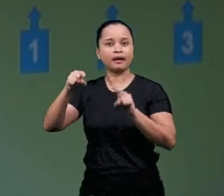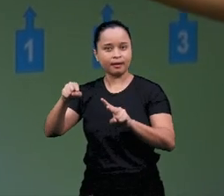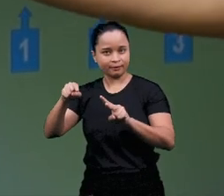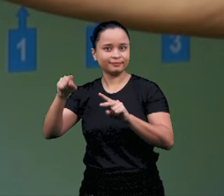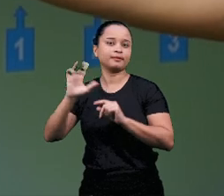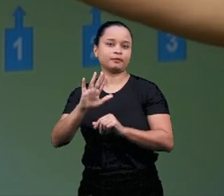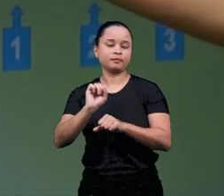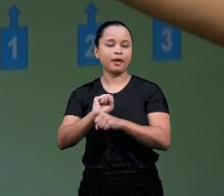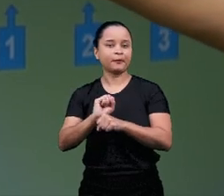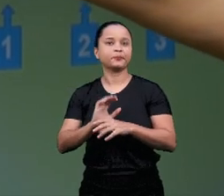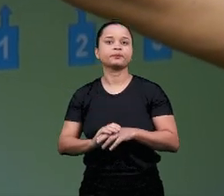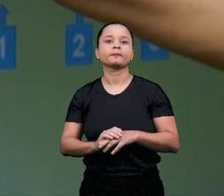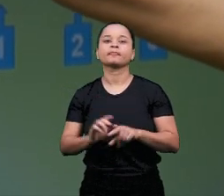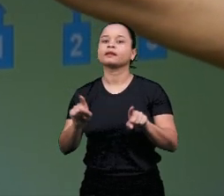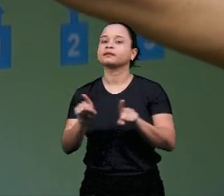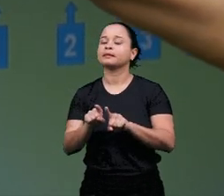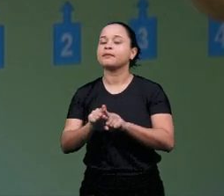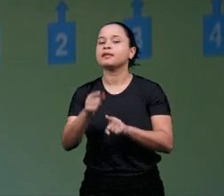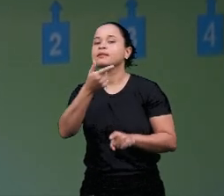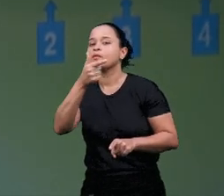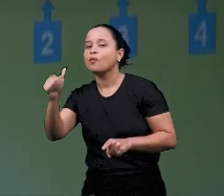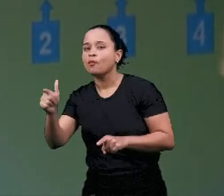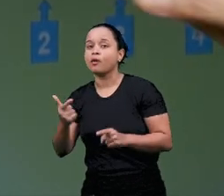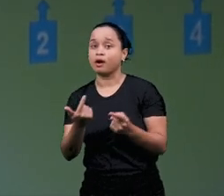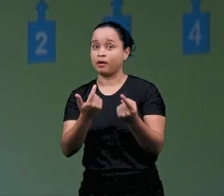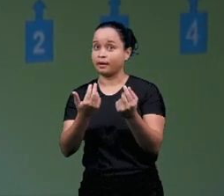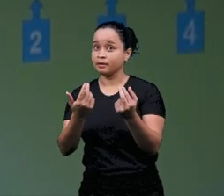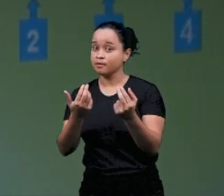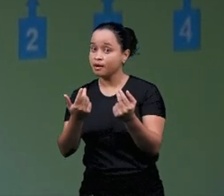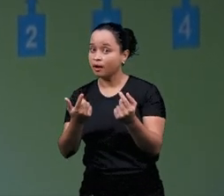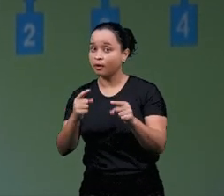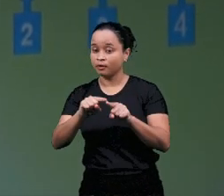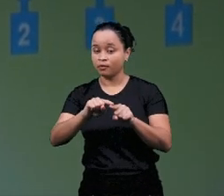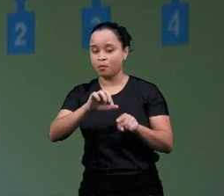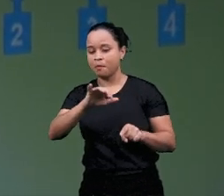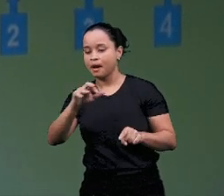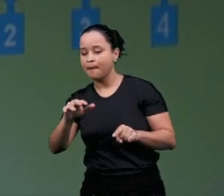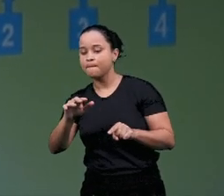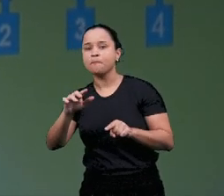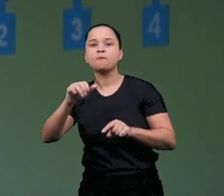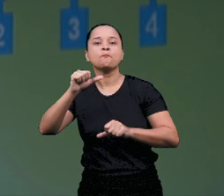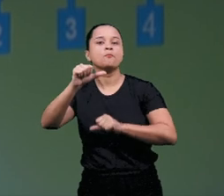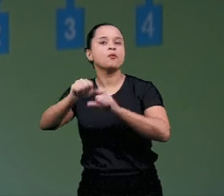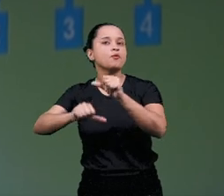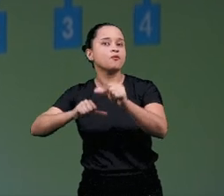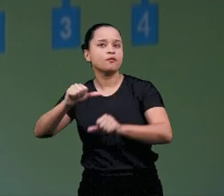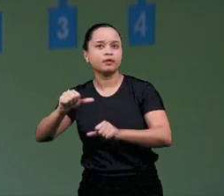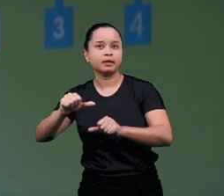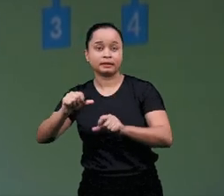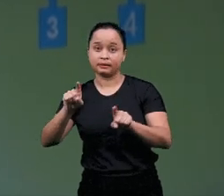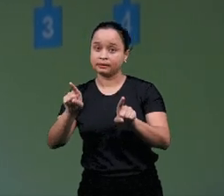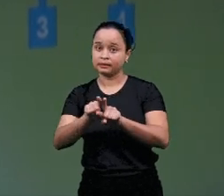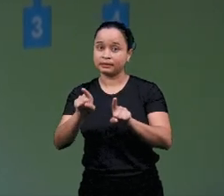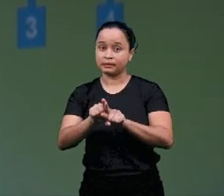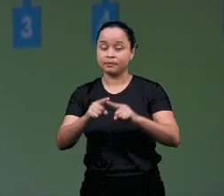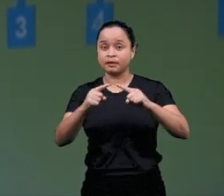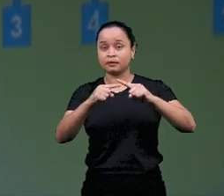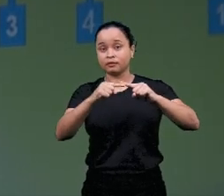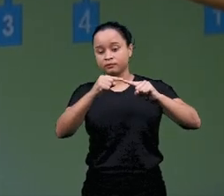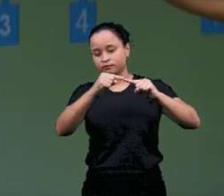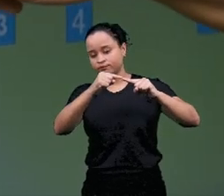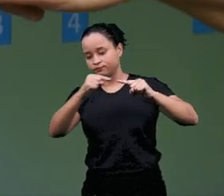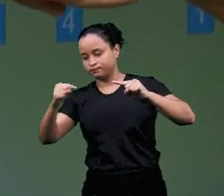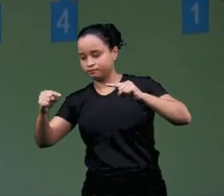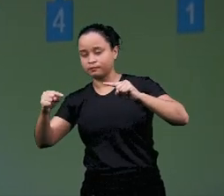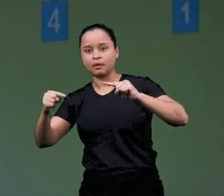la doigté dans la même note. La flèche pour nous rappeler que nous devons étirer le